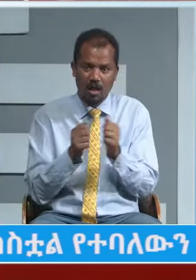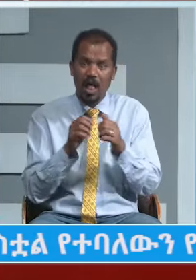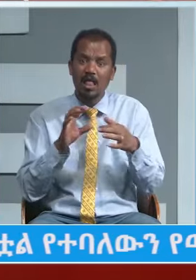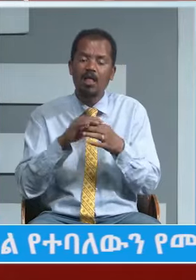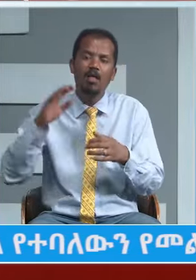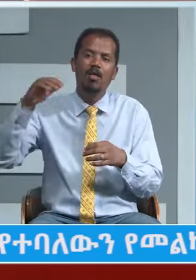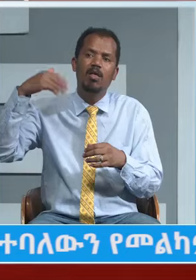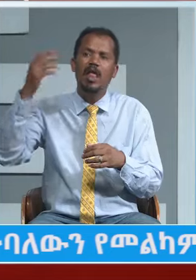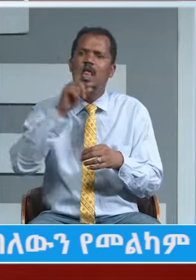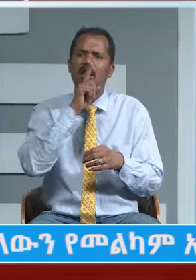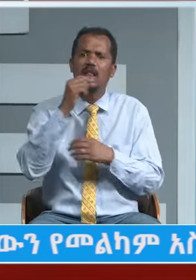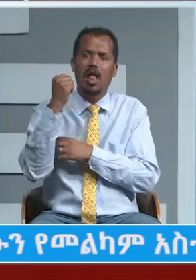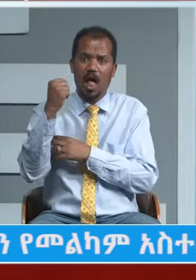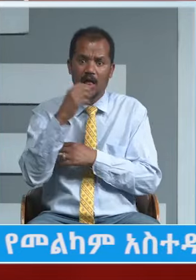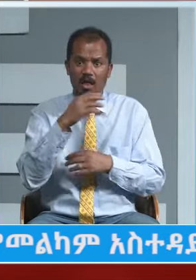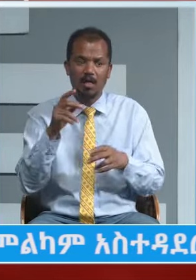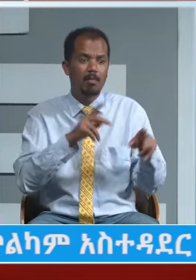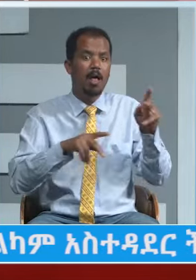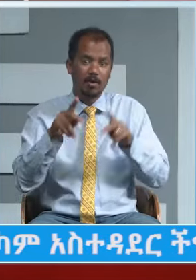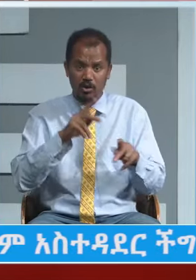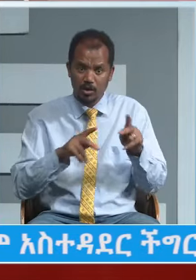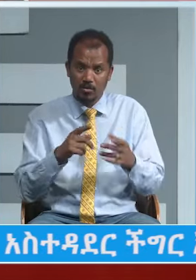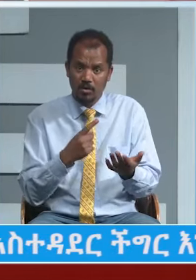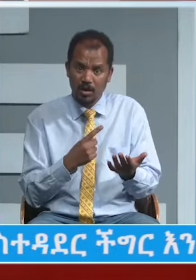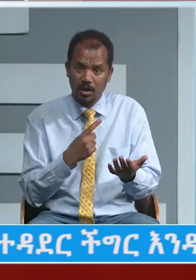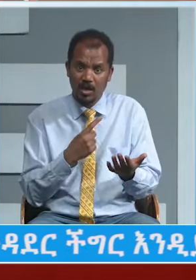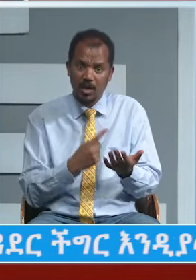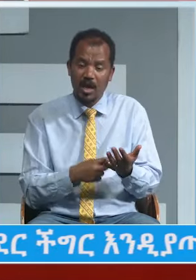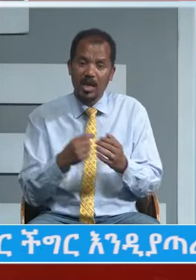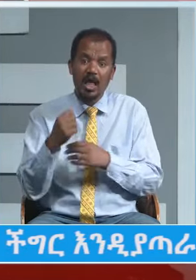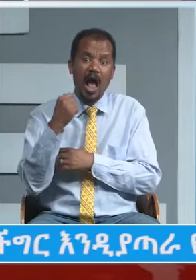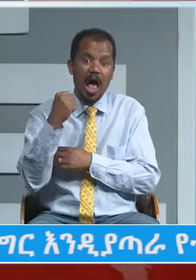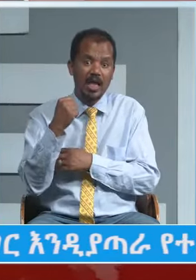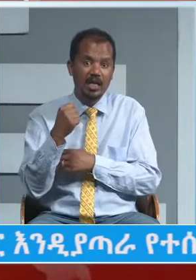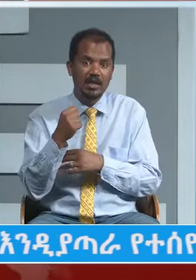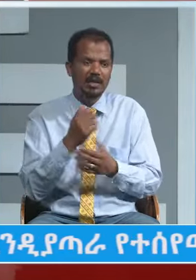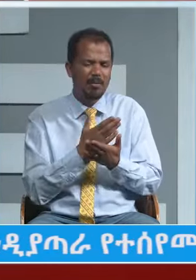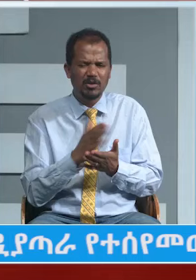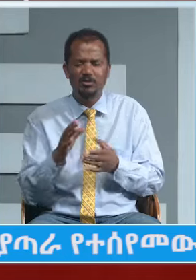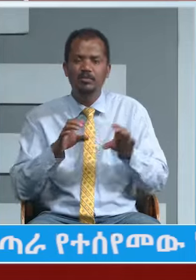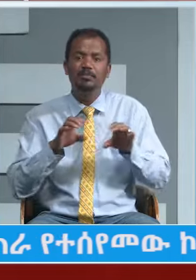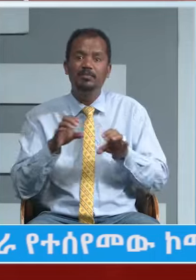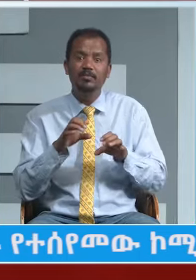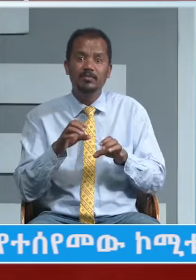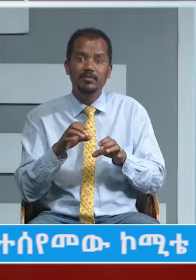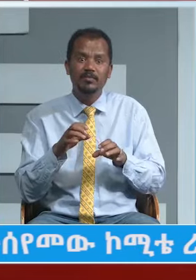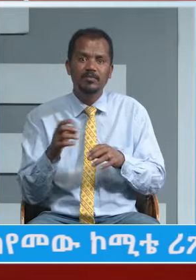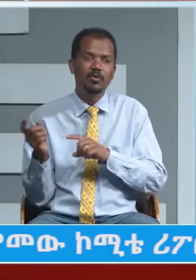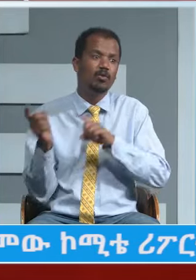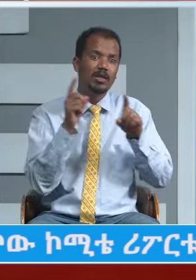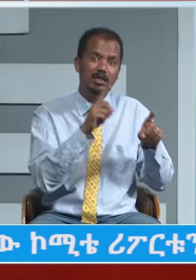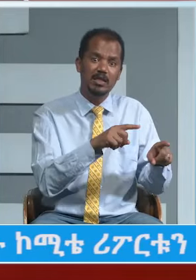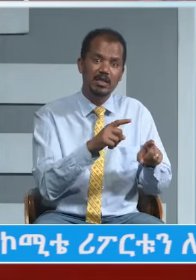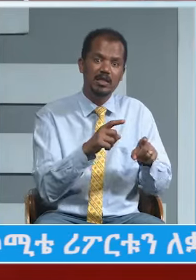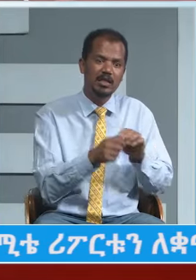ጋር ታይዞ በወዳኛ በኩል የተታይሉና ማበረሰቡ ይሄን አጥፊ ኃይል ለማስወገድ በሚያደርገው ሪብሪ